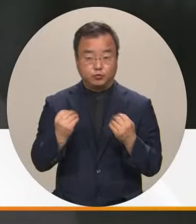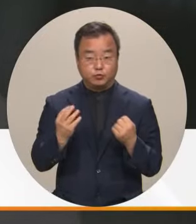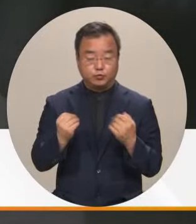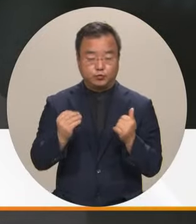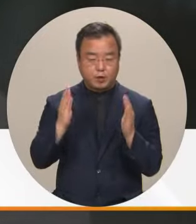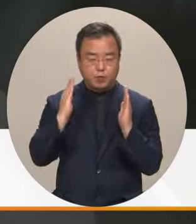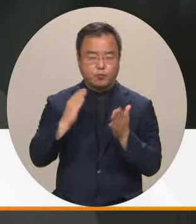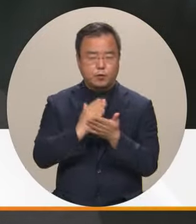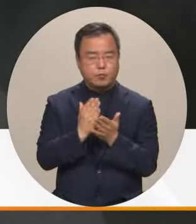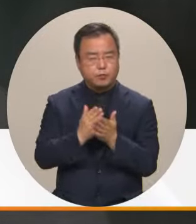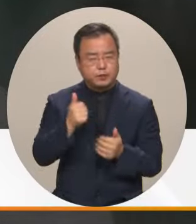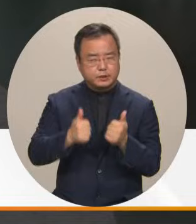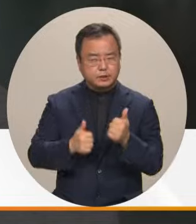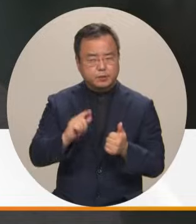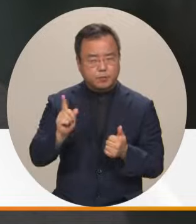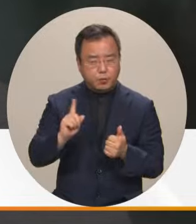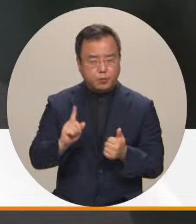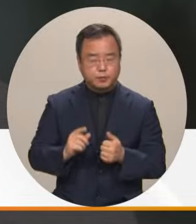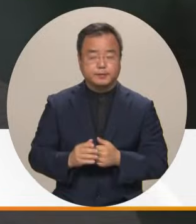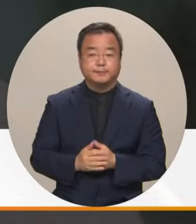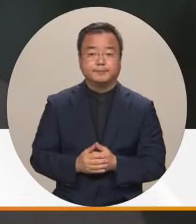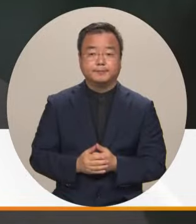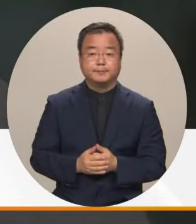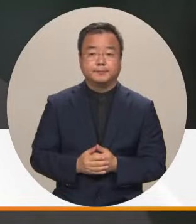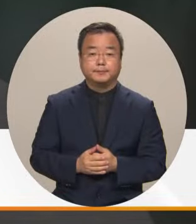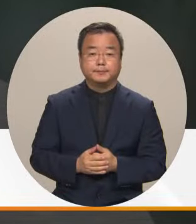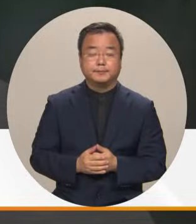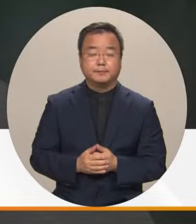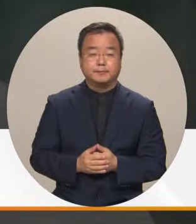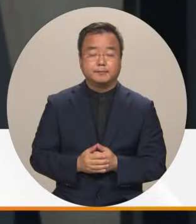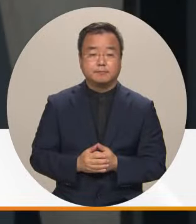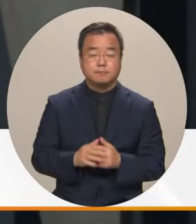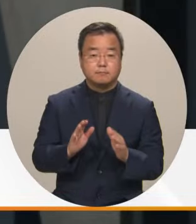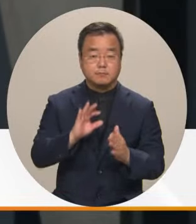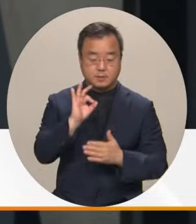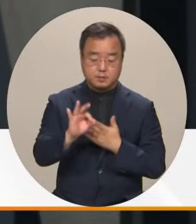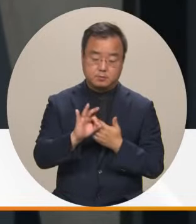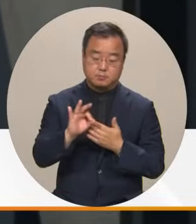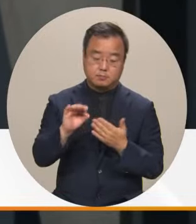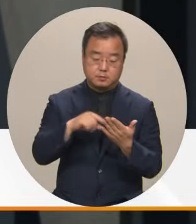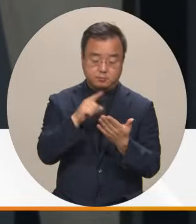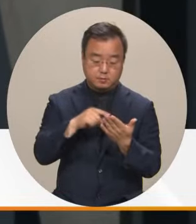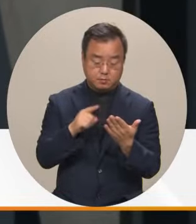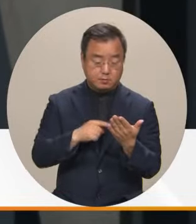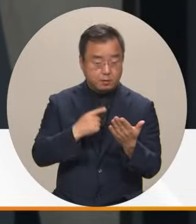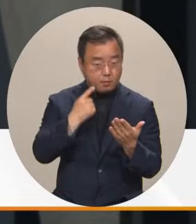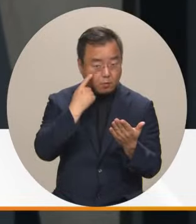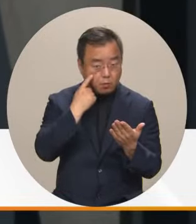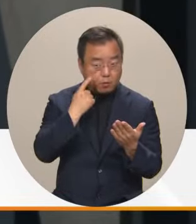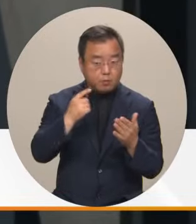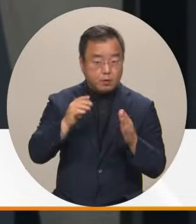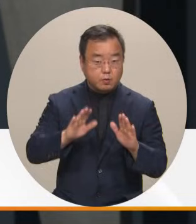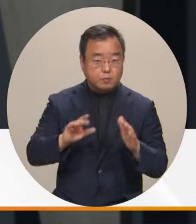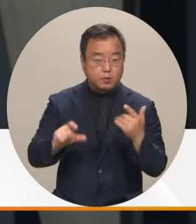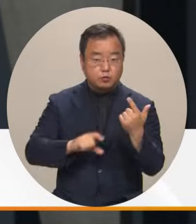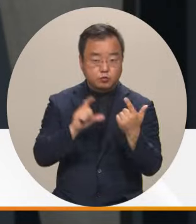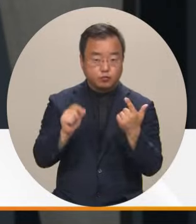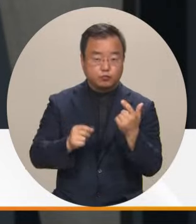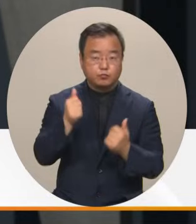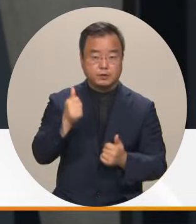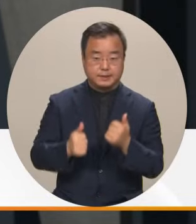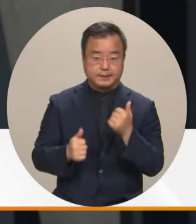보셨는지 난이도에 대한 총평 부탁드리겠습니다네 일단 가채점 결과에 따르면 이번에 치러진 6월 모의